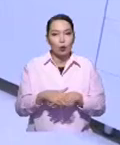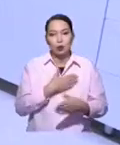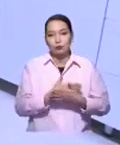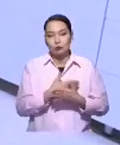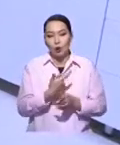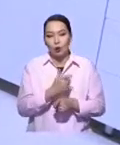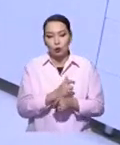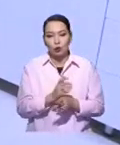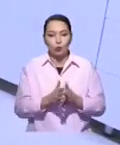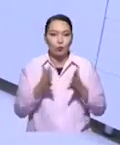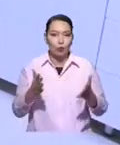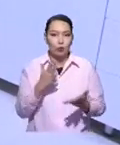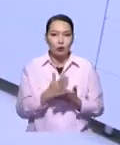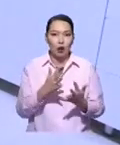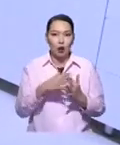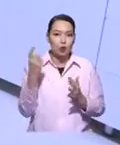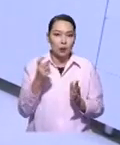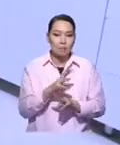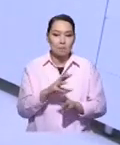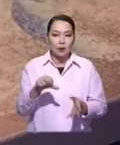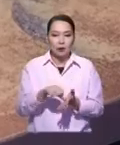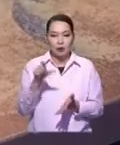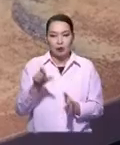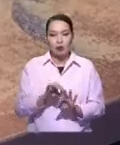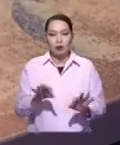ерекше дейді ауыл шаруашылығы министрлігі өкілдері.